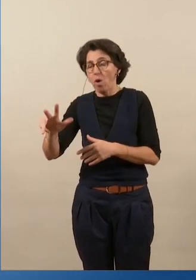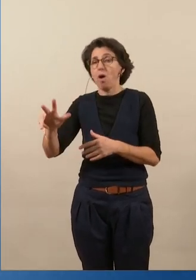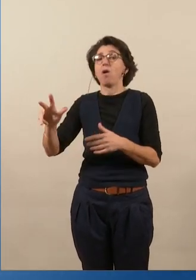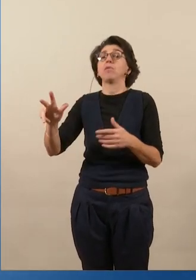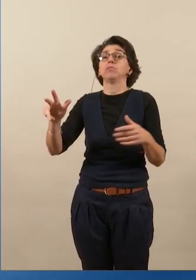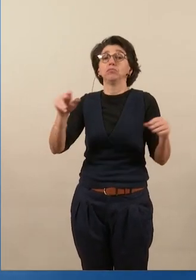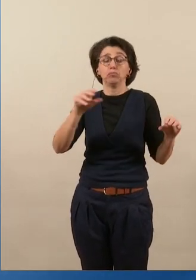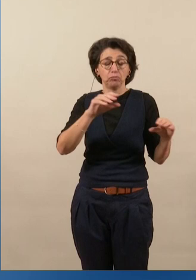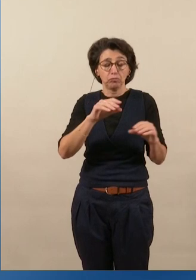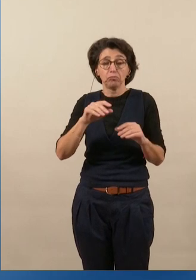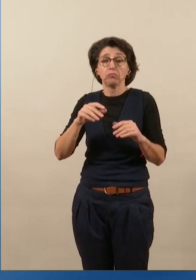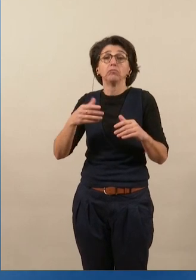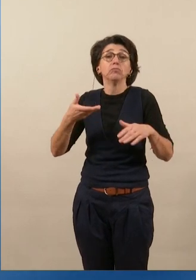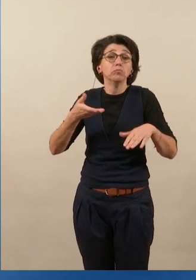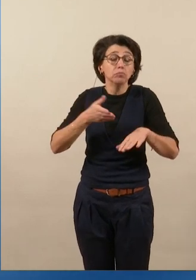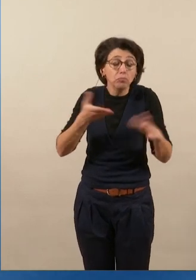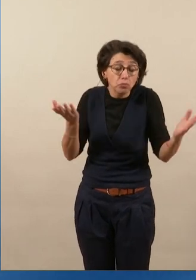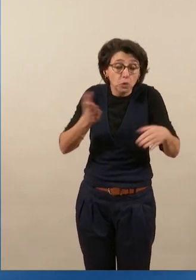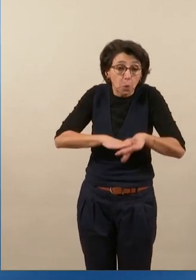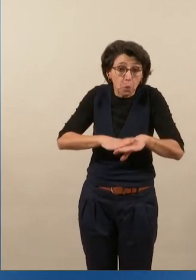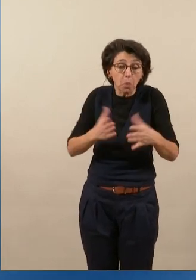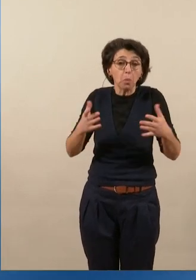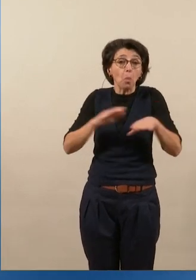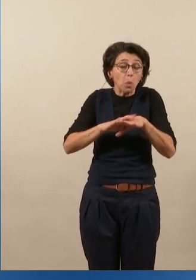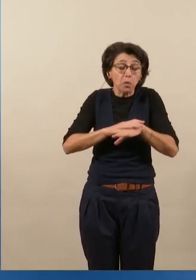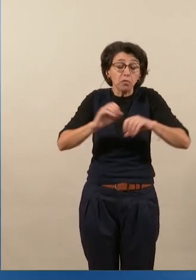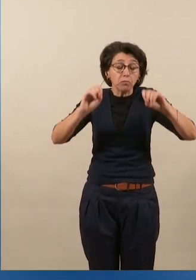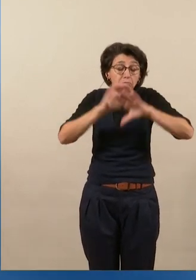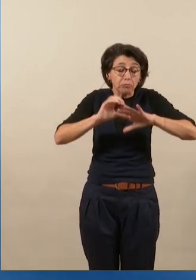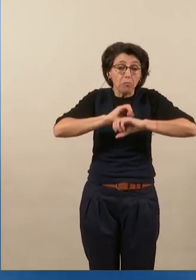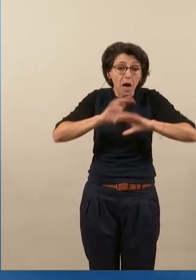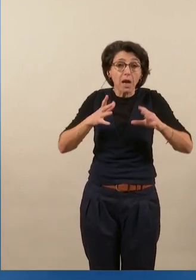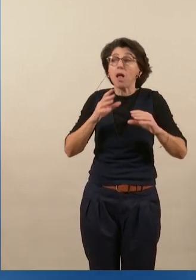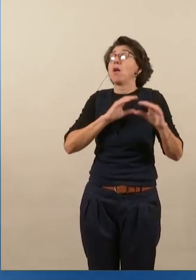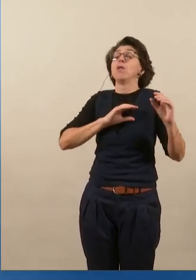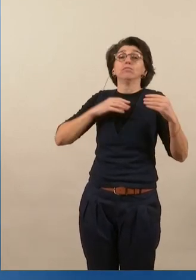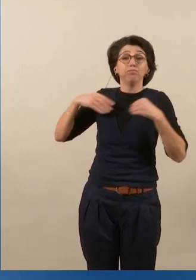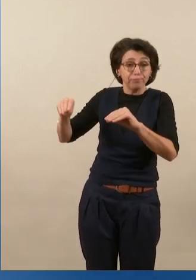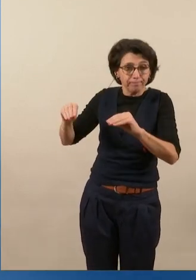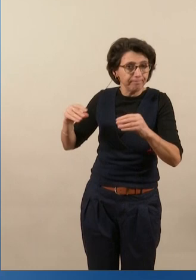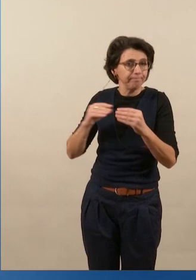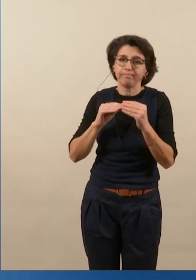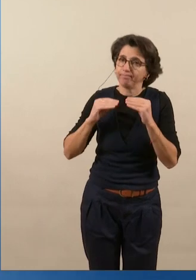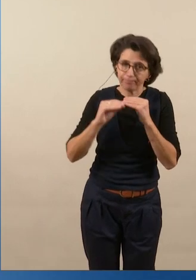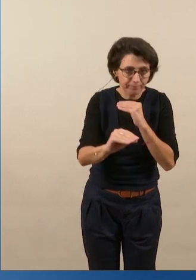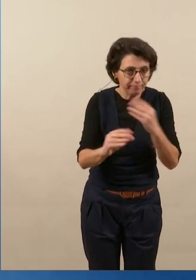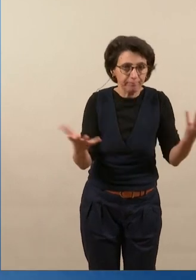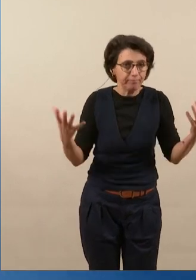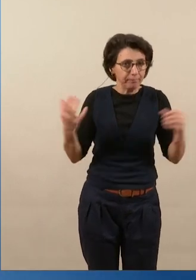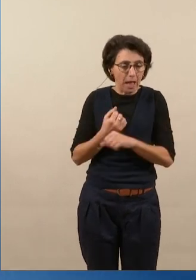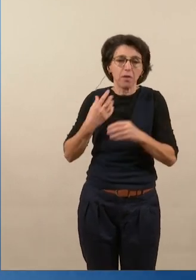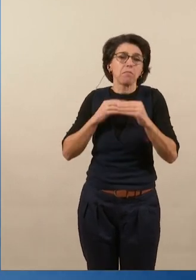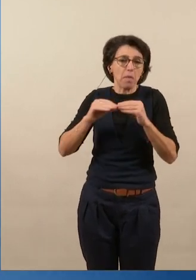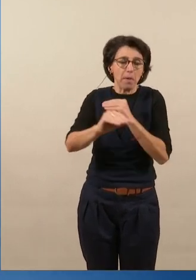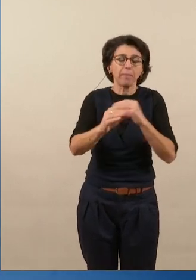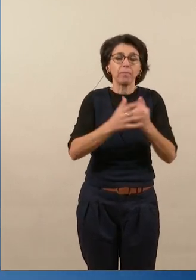pour d'obscures raisons cette session ne s'est pas réalisée à noter que si la vente se réalise avec la filiale de la